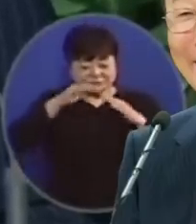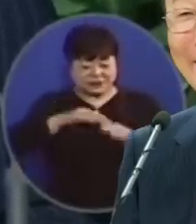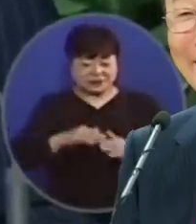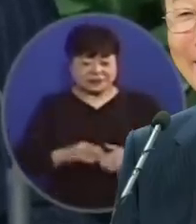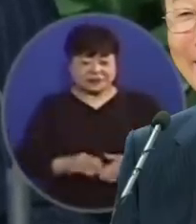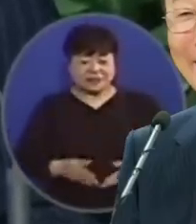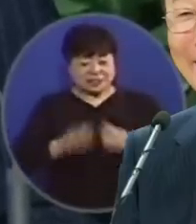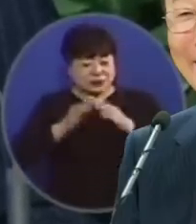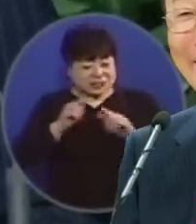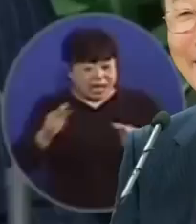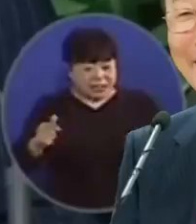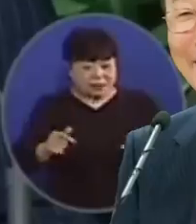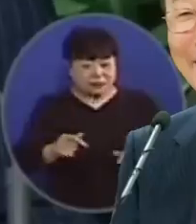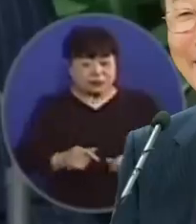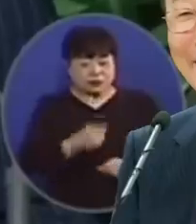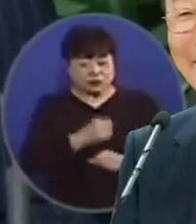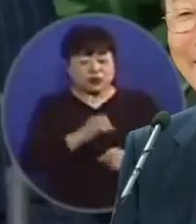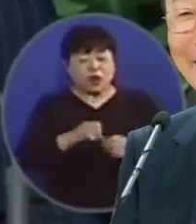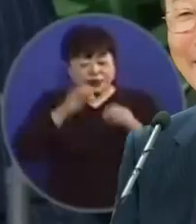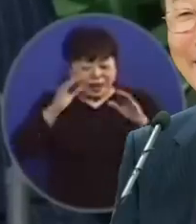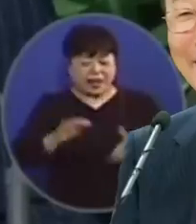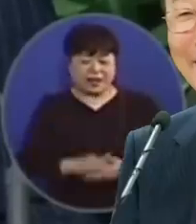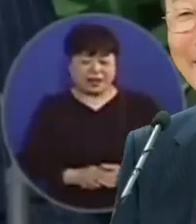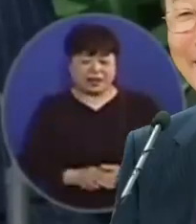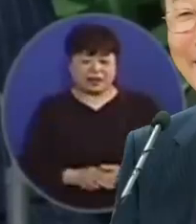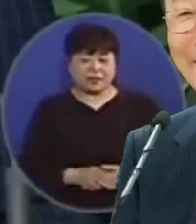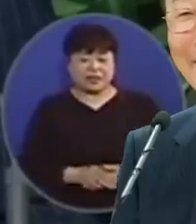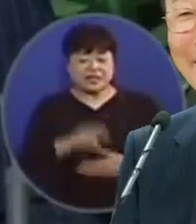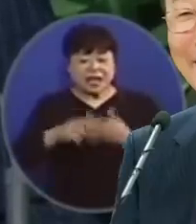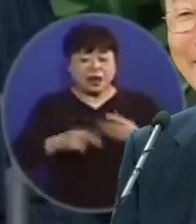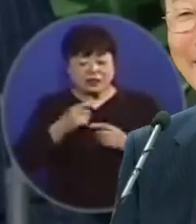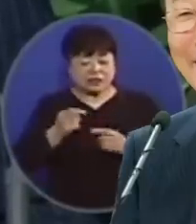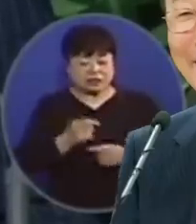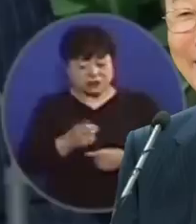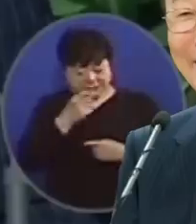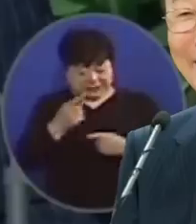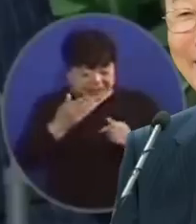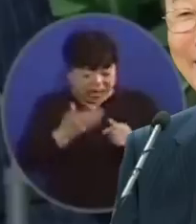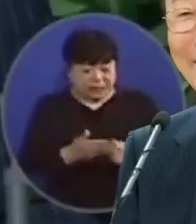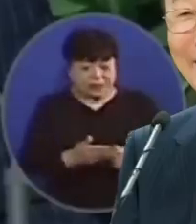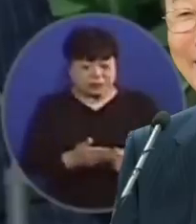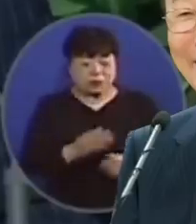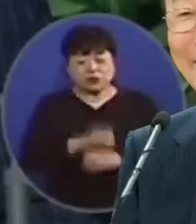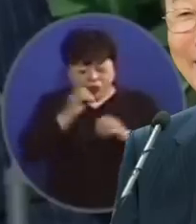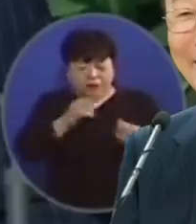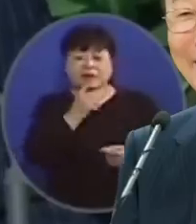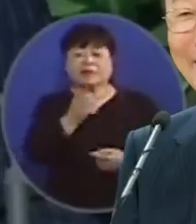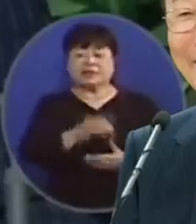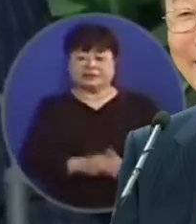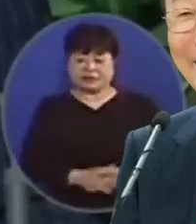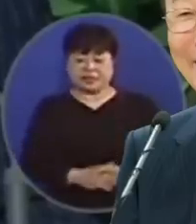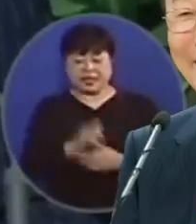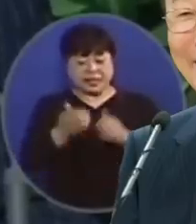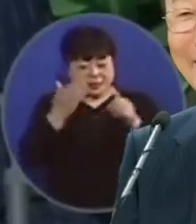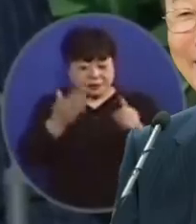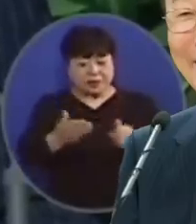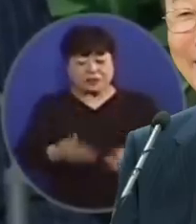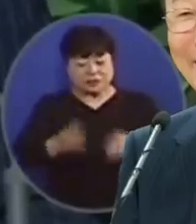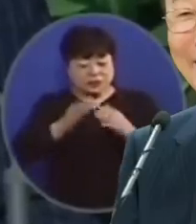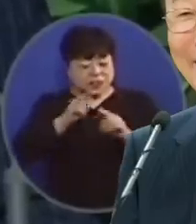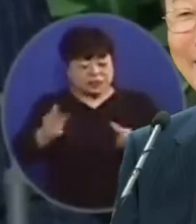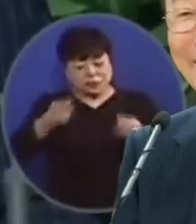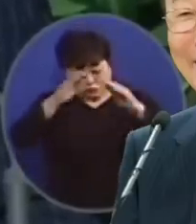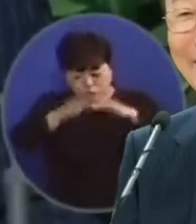않으면 세우는 자의 수고가 헛되고, 야훼께서 성을 지키지 아니하시면 파수꾼의 경성함이 허삽니다. 하나님이 안 세우는